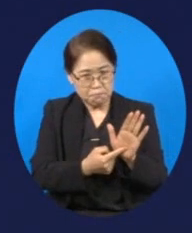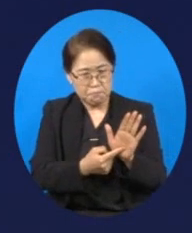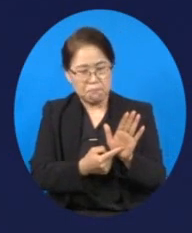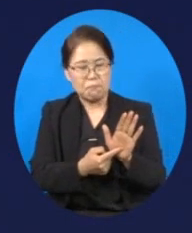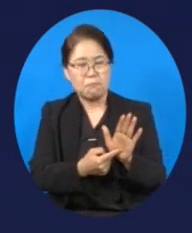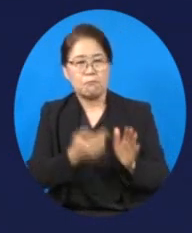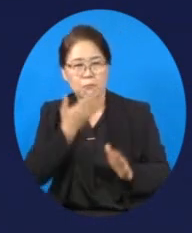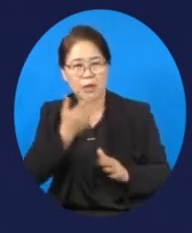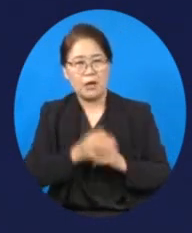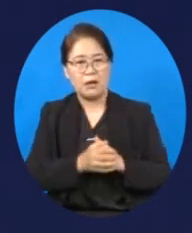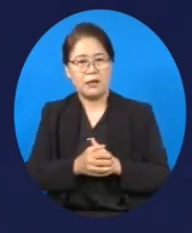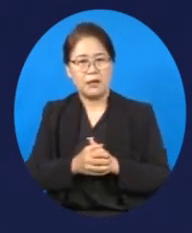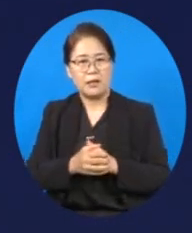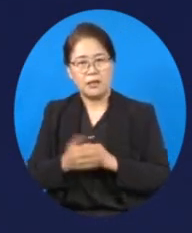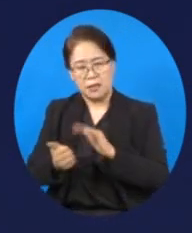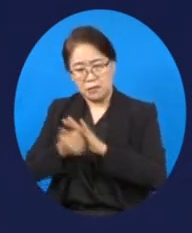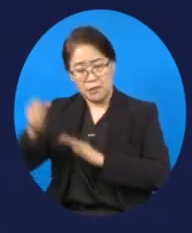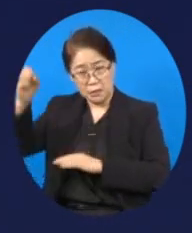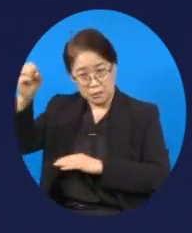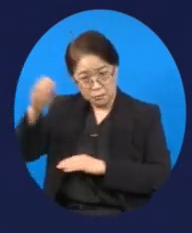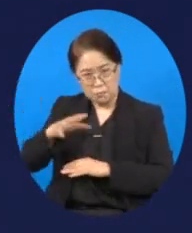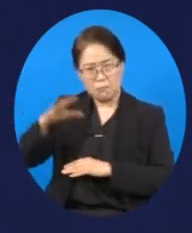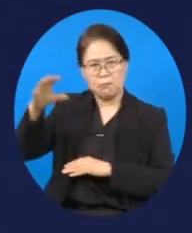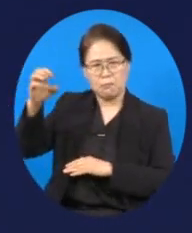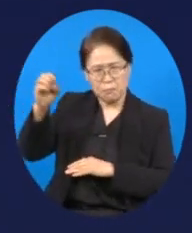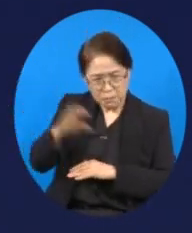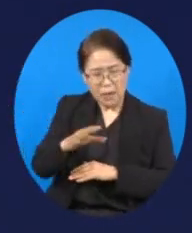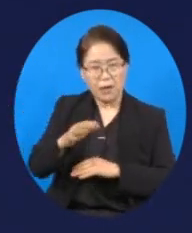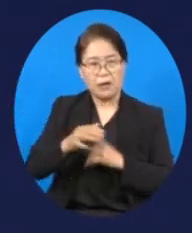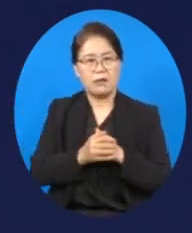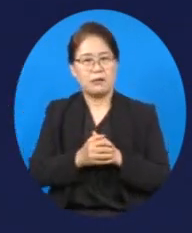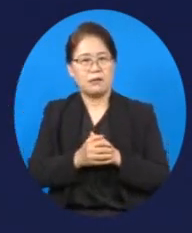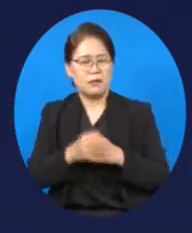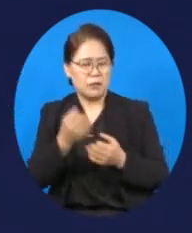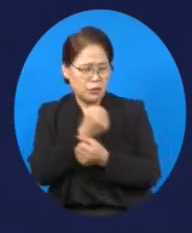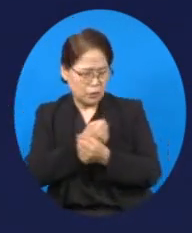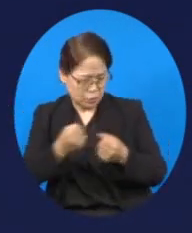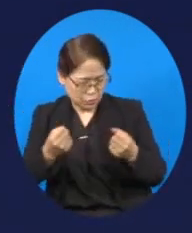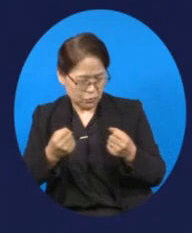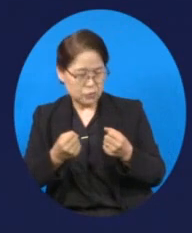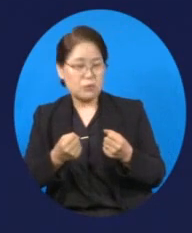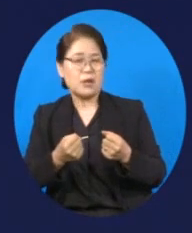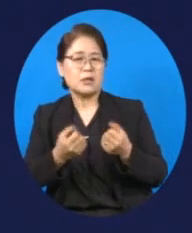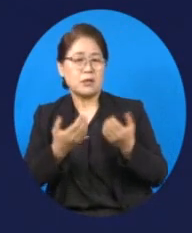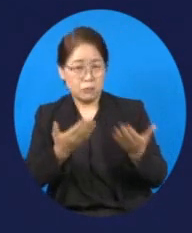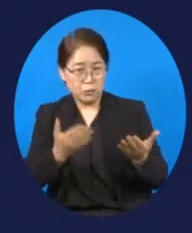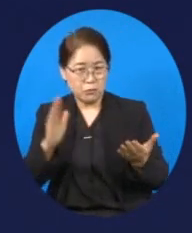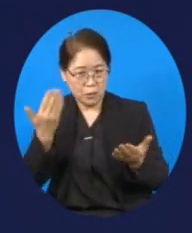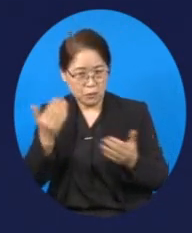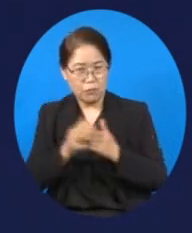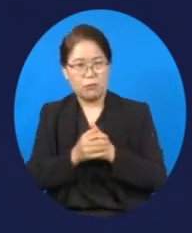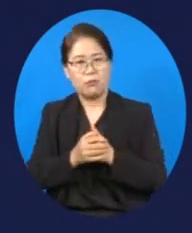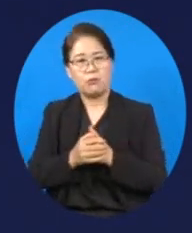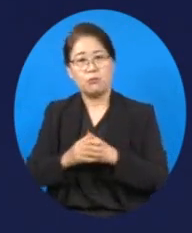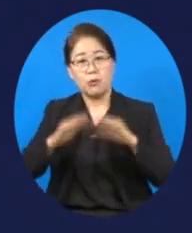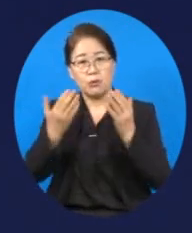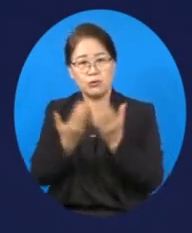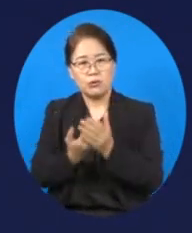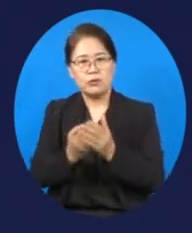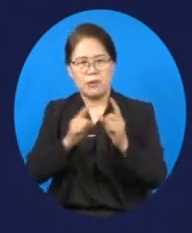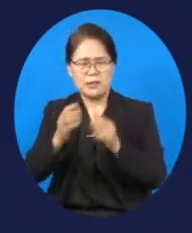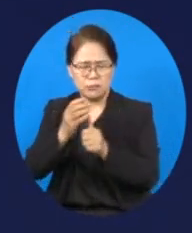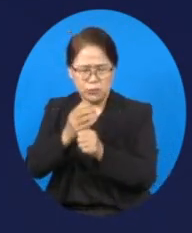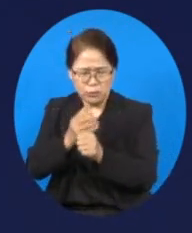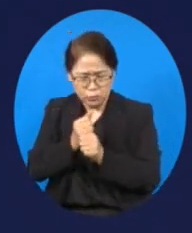있습니다 그래야 희망의 빛을 바랄 수가 있고요 지구와 용서의 빛을 바랄 수가 있는 것입니다 우리 모두가 오늘이